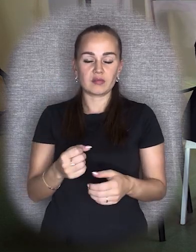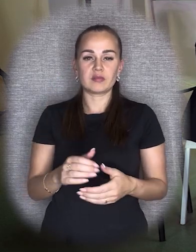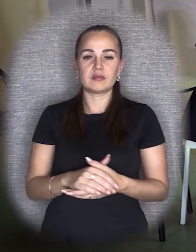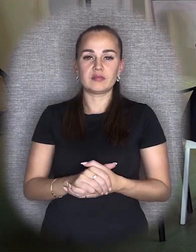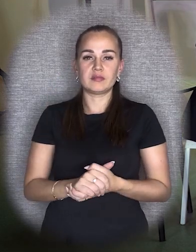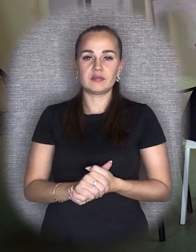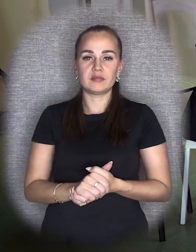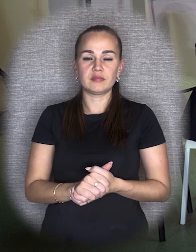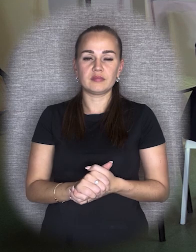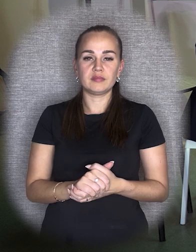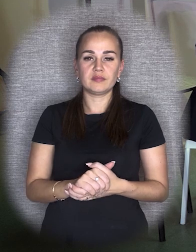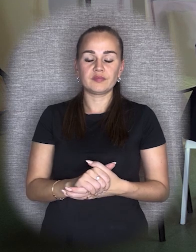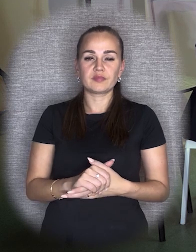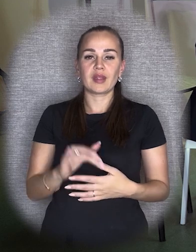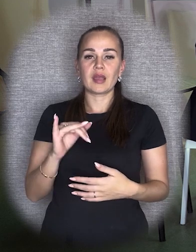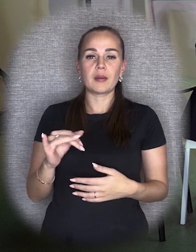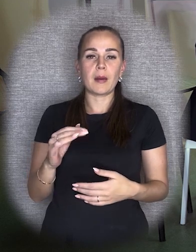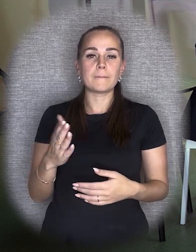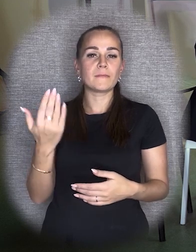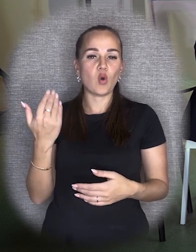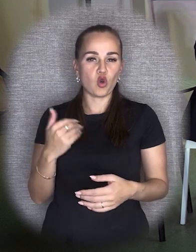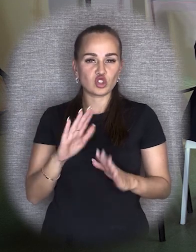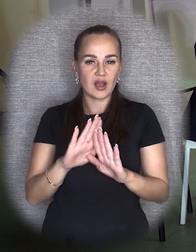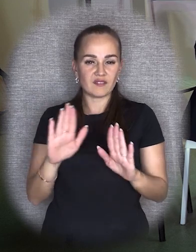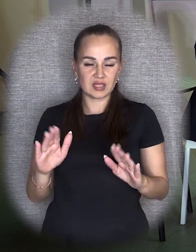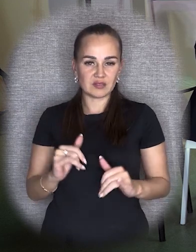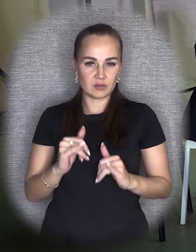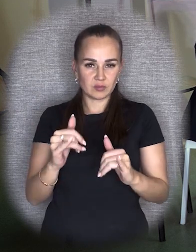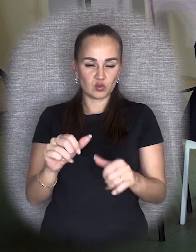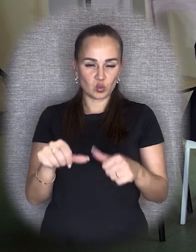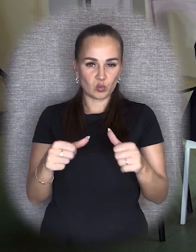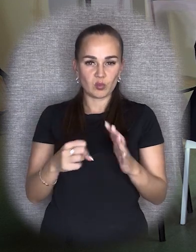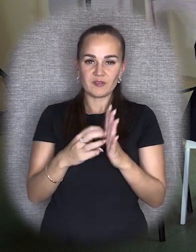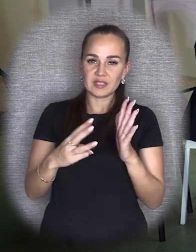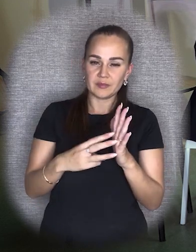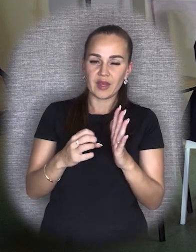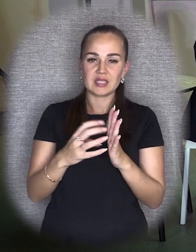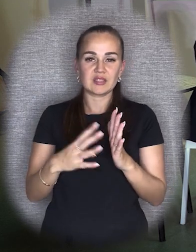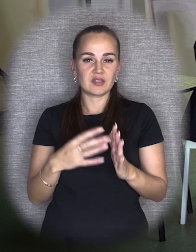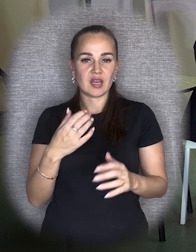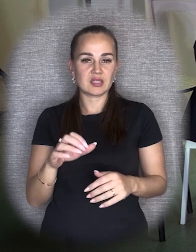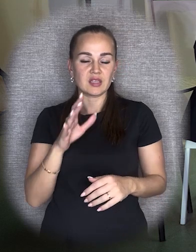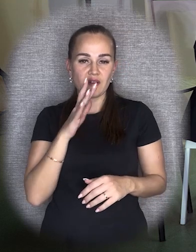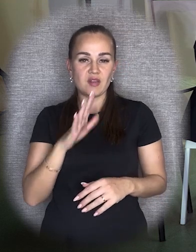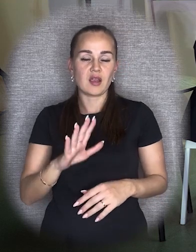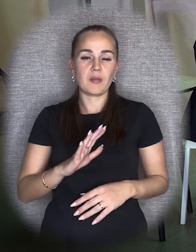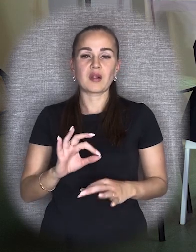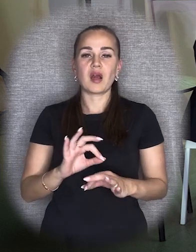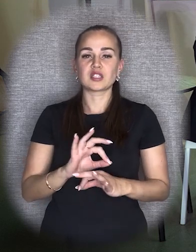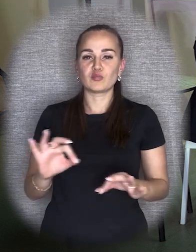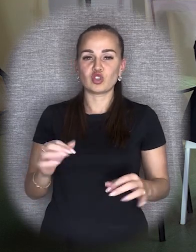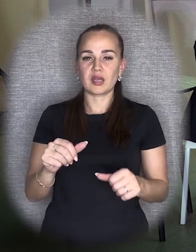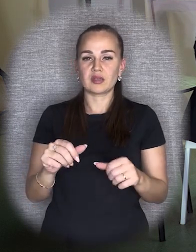И прошлая выставка, посвященная скульптуре 18-19 века, была сделана замечательным